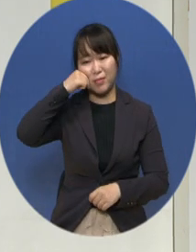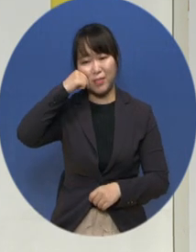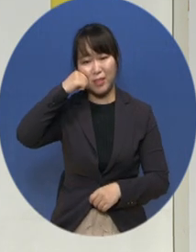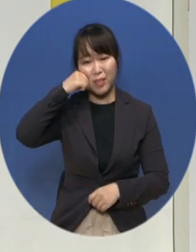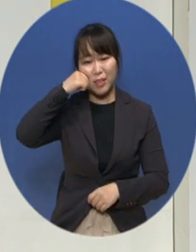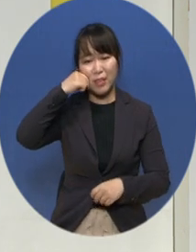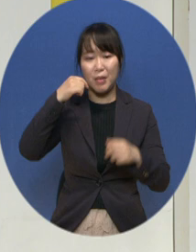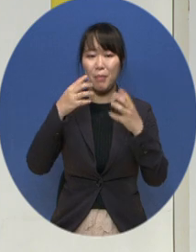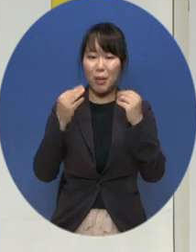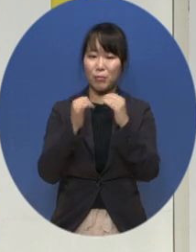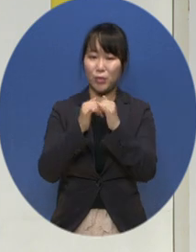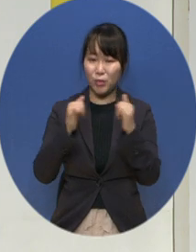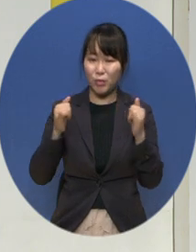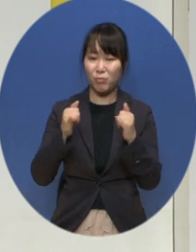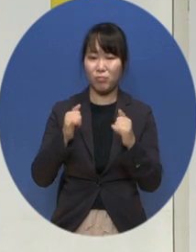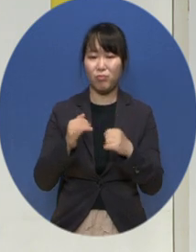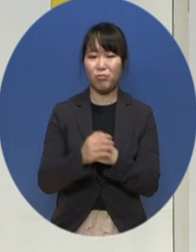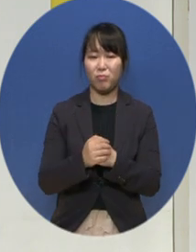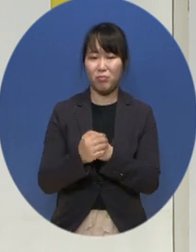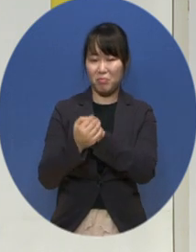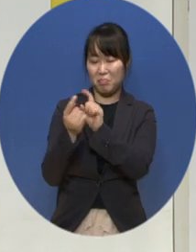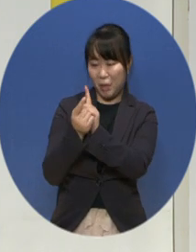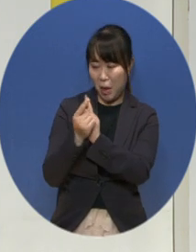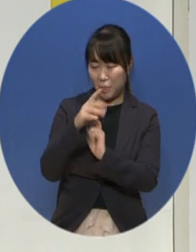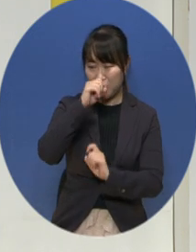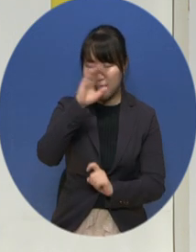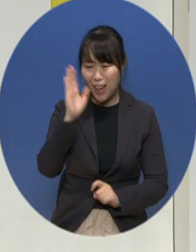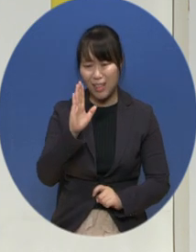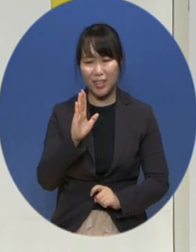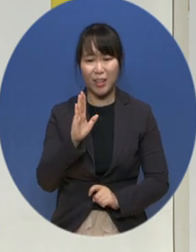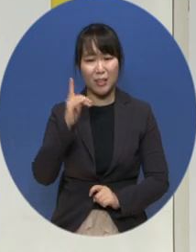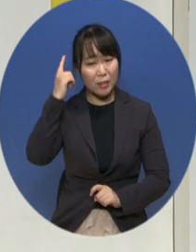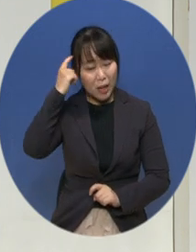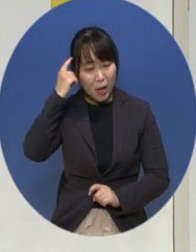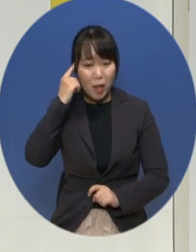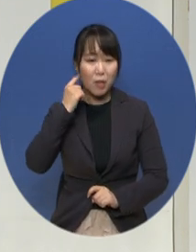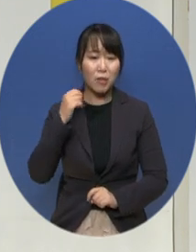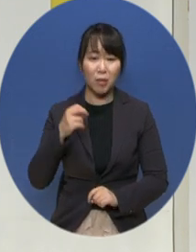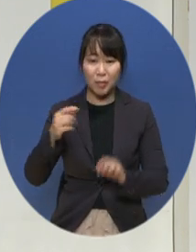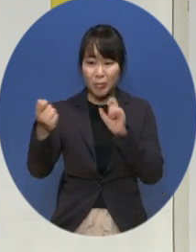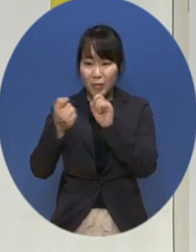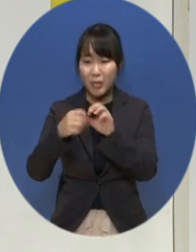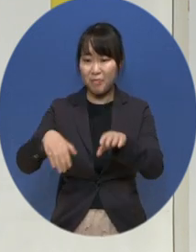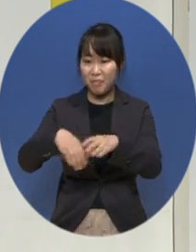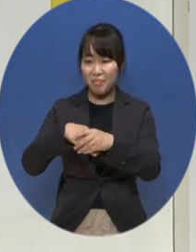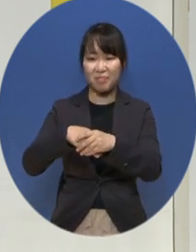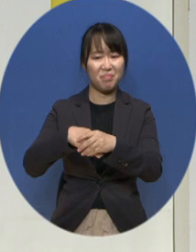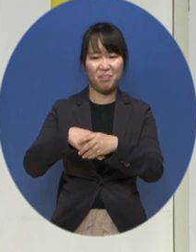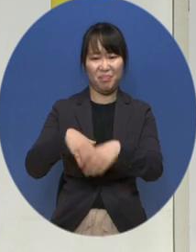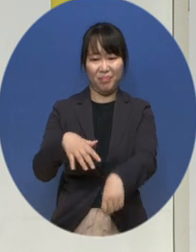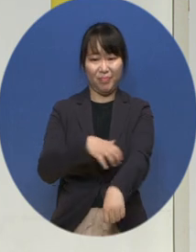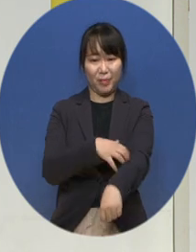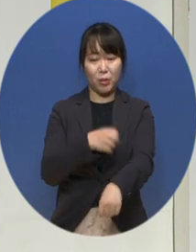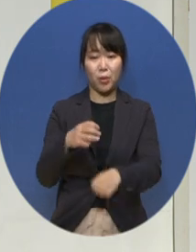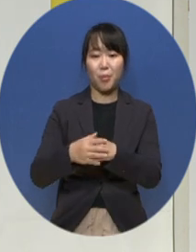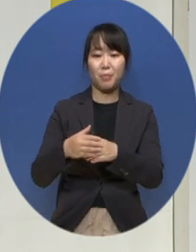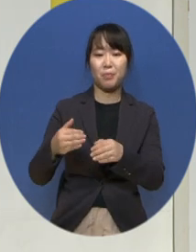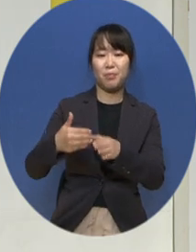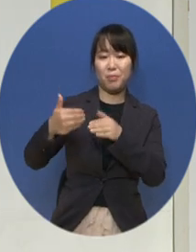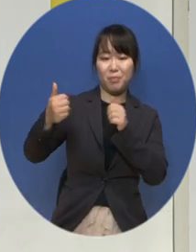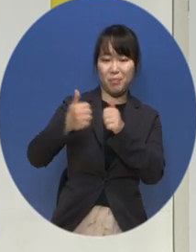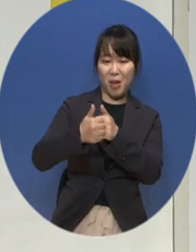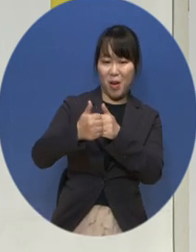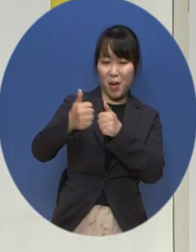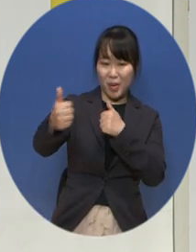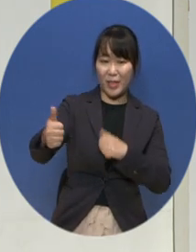아름드리 * 좋아하지 않으신다 고 하고 4 가까이 만나서 악수하는 것도 불편하죠 예 멀리서 크게 꺼리